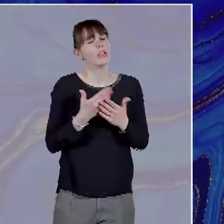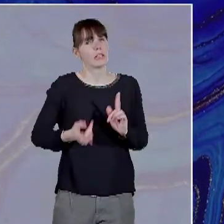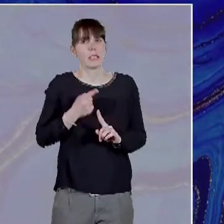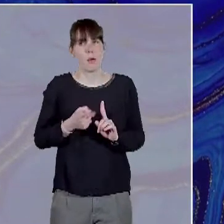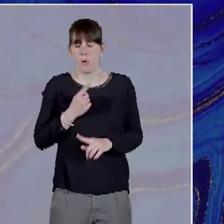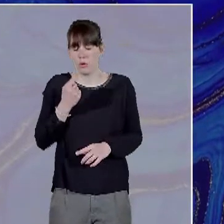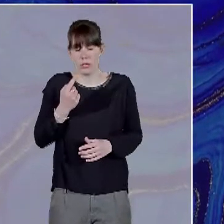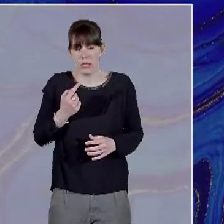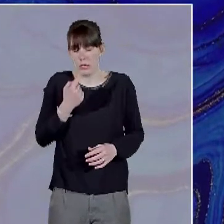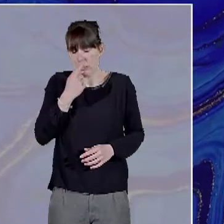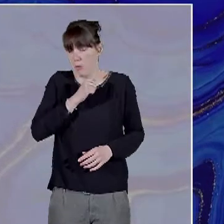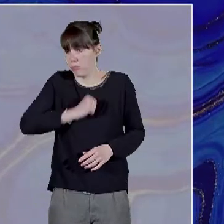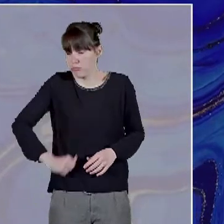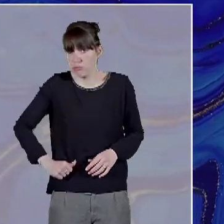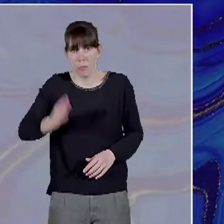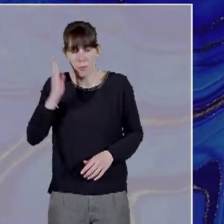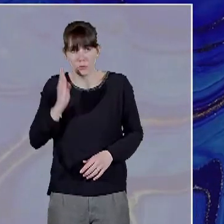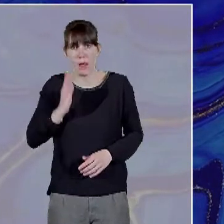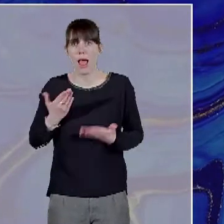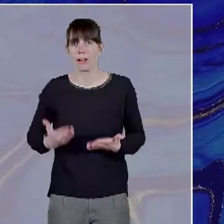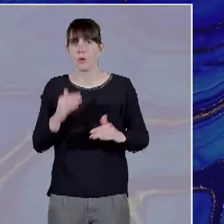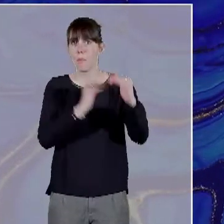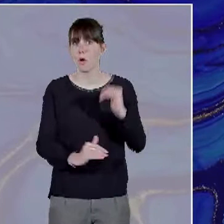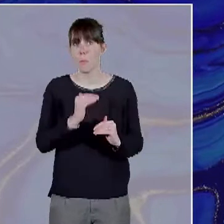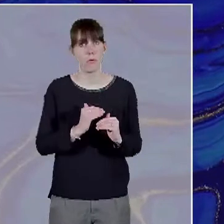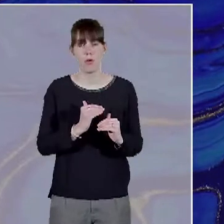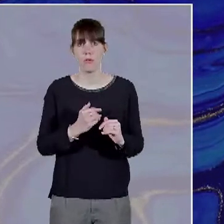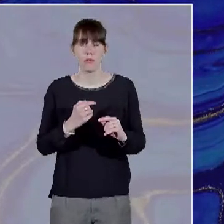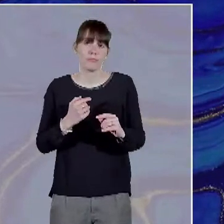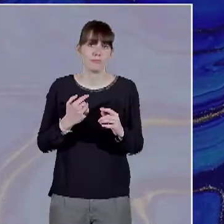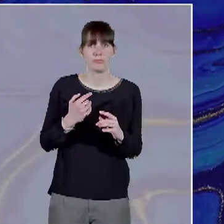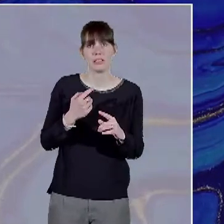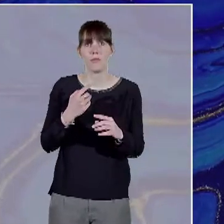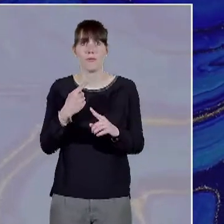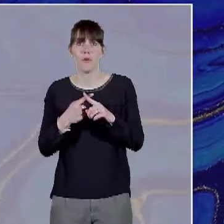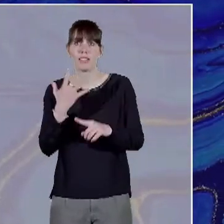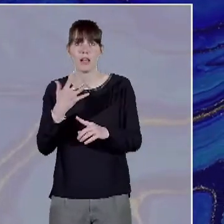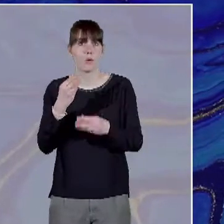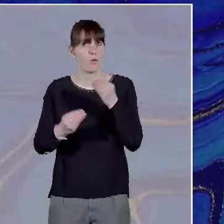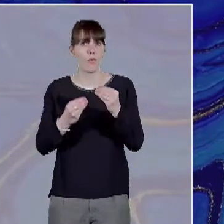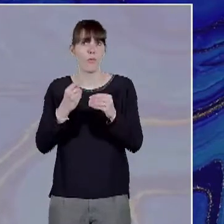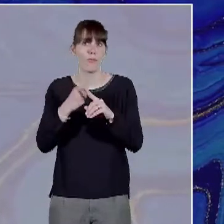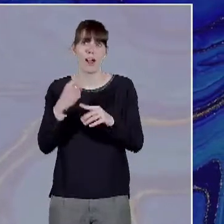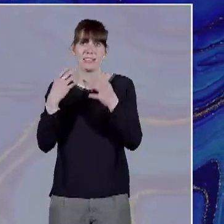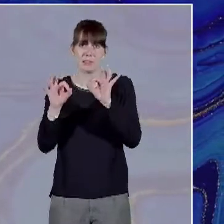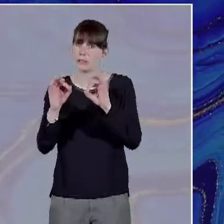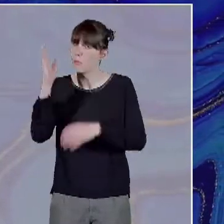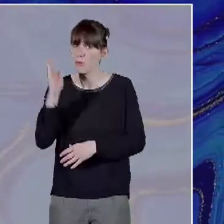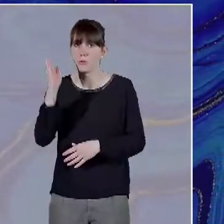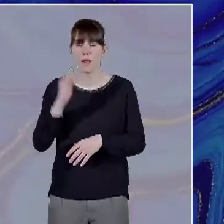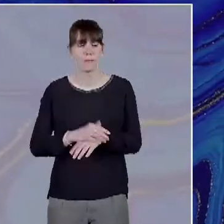est 5, 10 fois trop faible par rapport à ce qu'il faudrait. Et justement, c'est tous ces artisans du